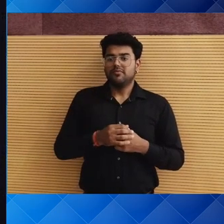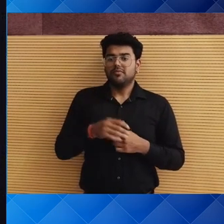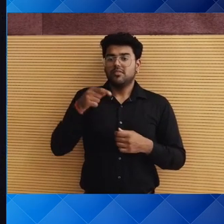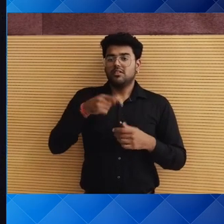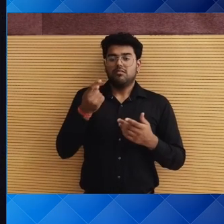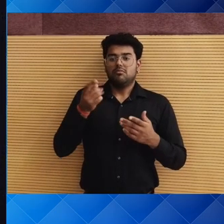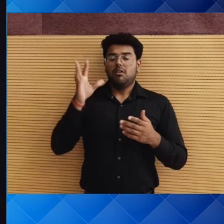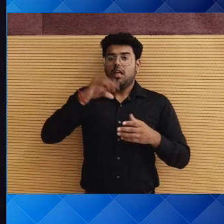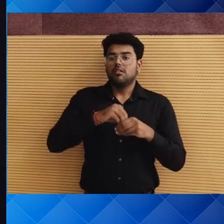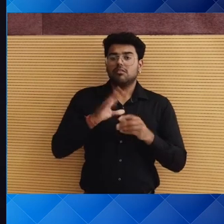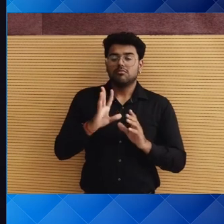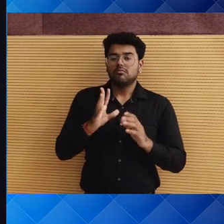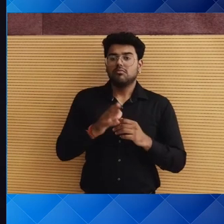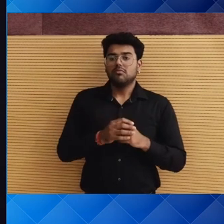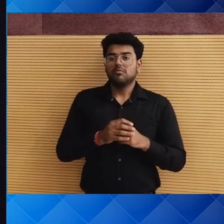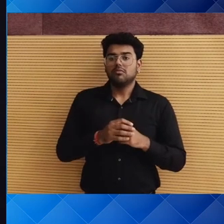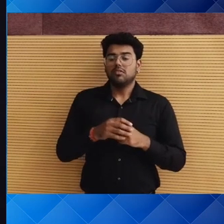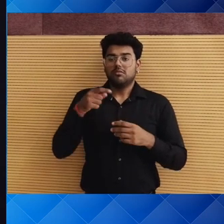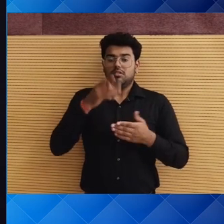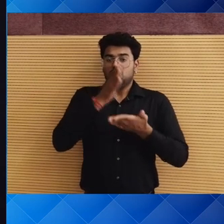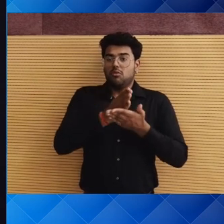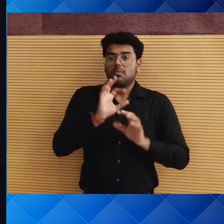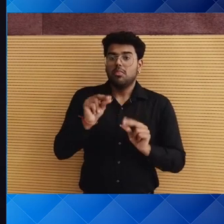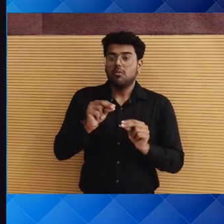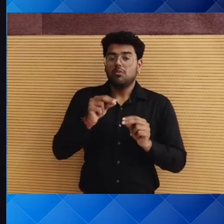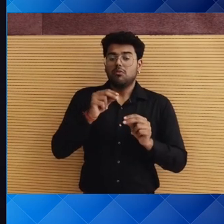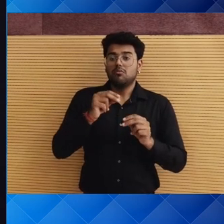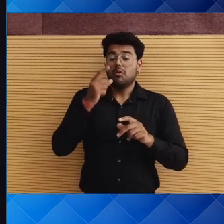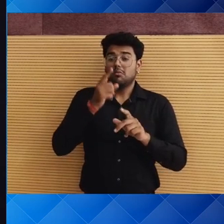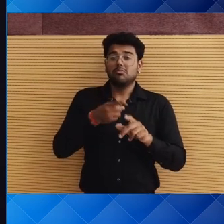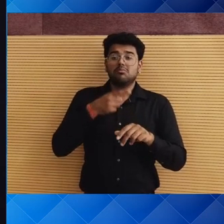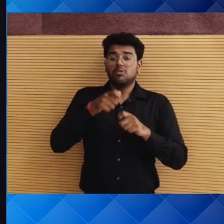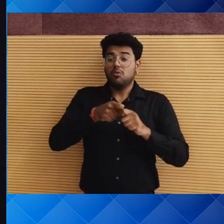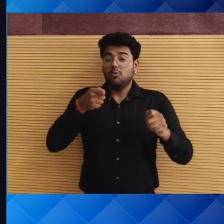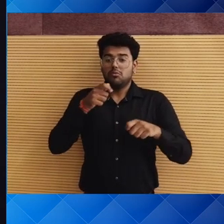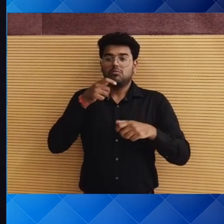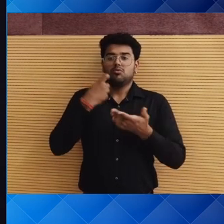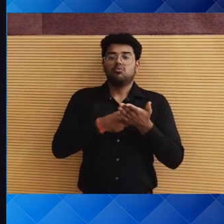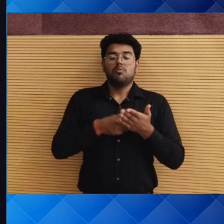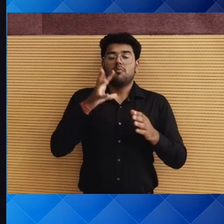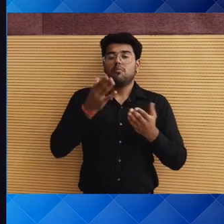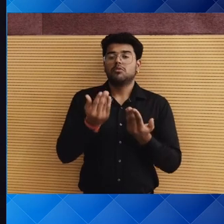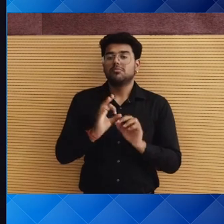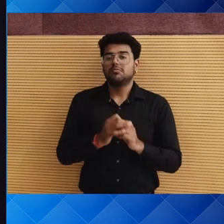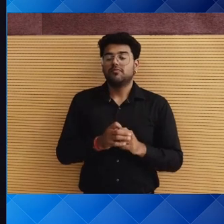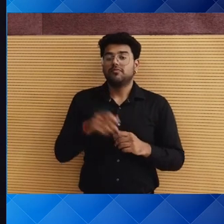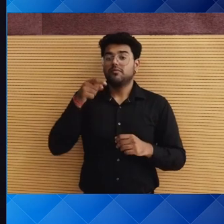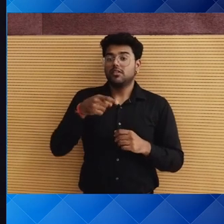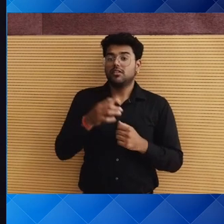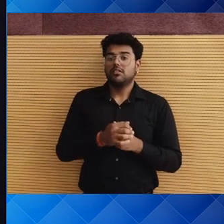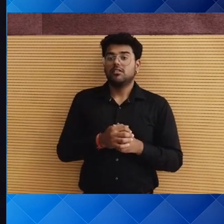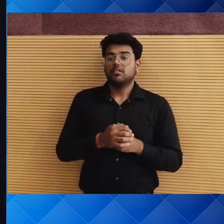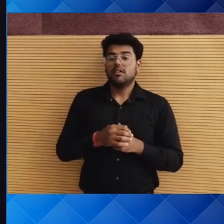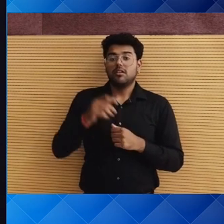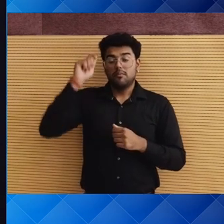इंपेरियलिज्म ना लाते हुए, बौद्धिक अख्तियार ना करते हुए देश को लंबे समय चला नहीं सकते हैं। इसीलिए माननीय मैकॉले